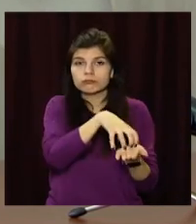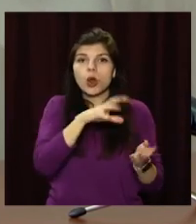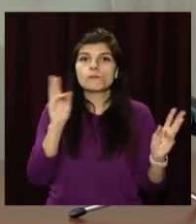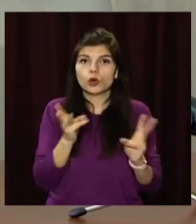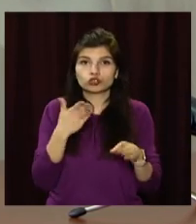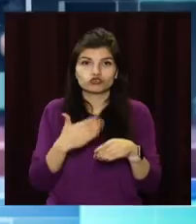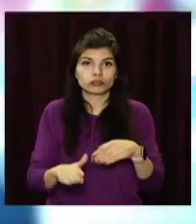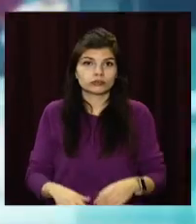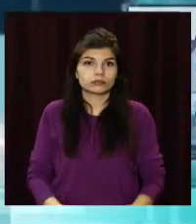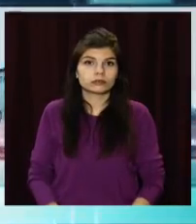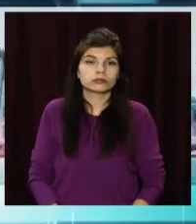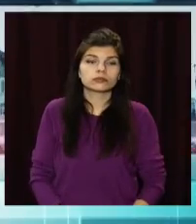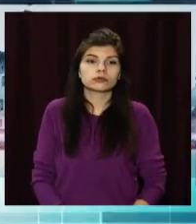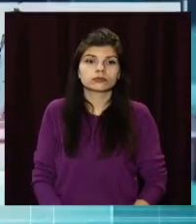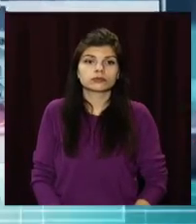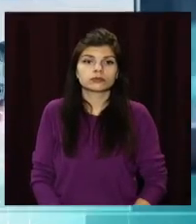части.